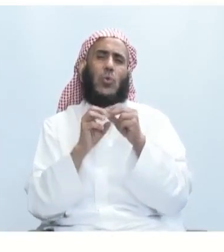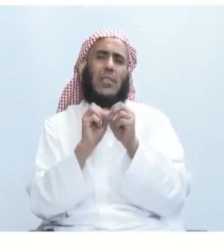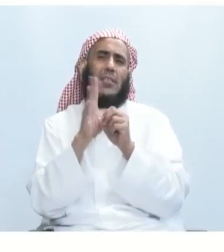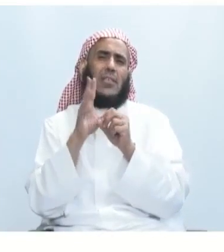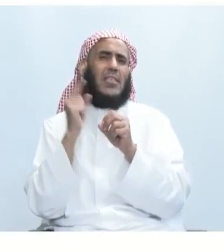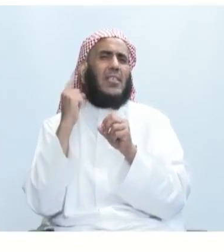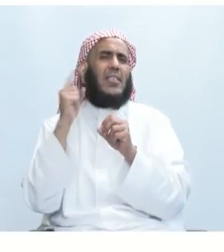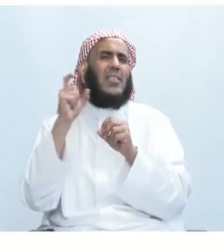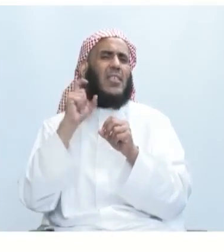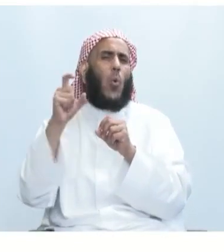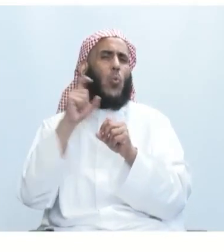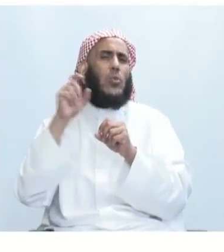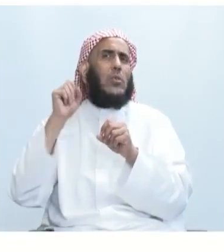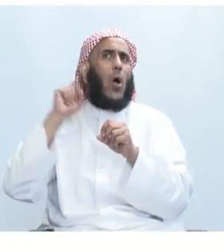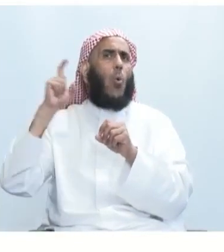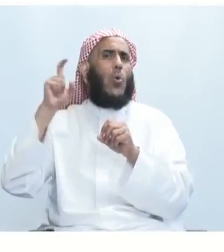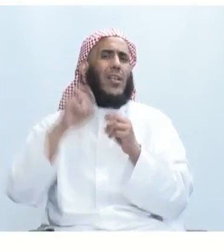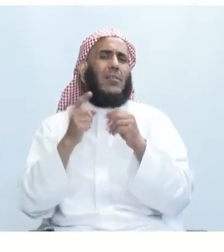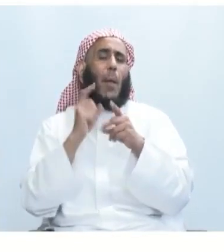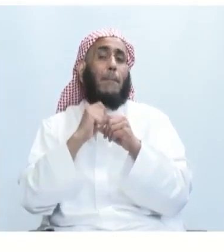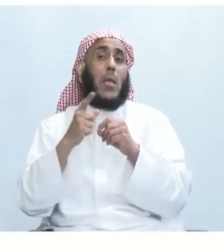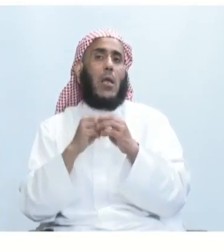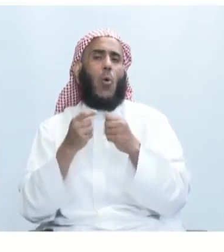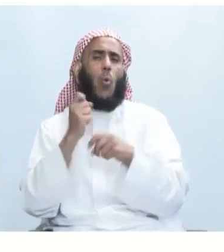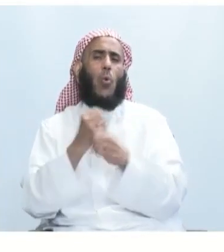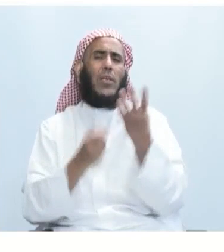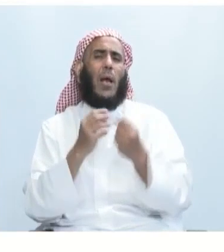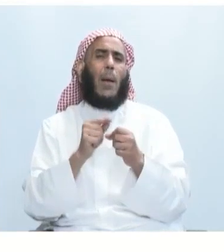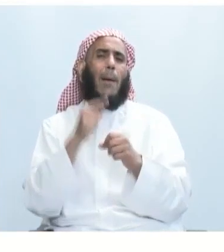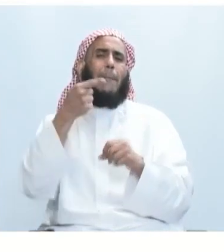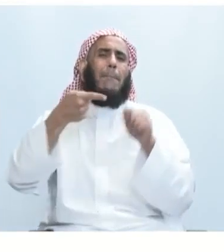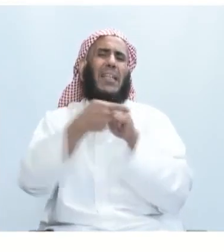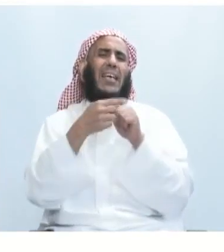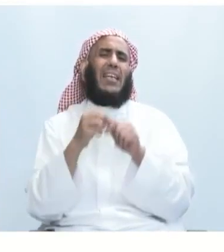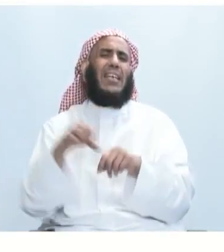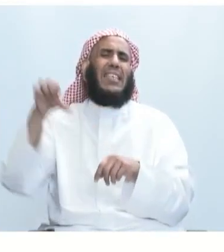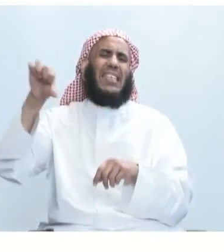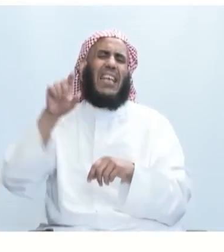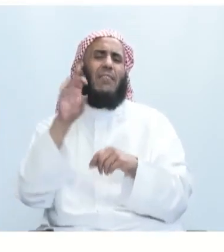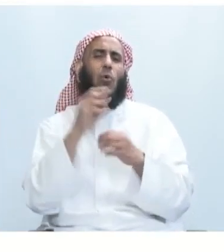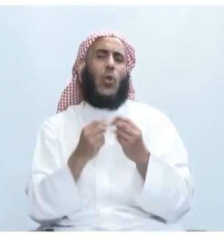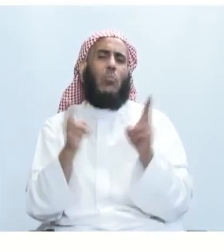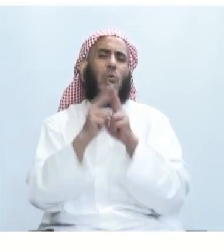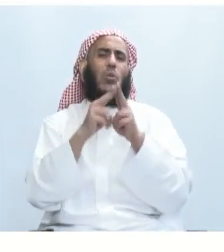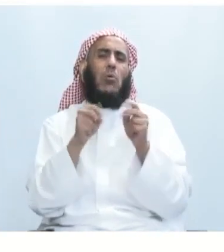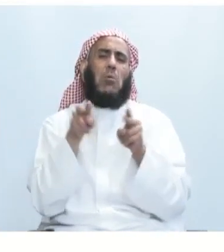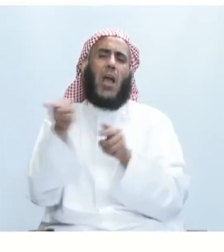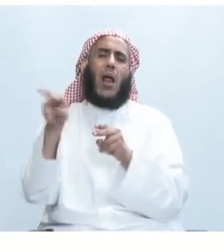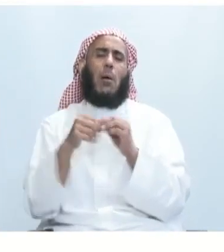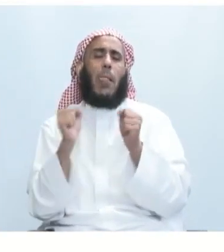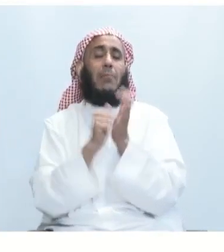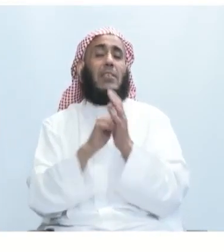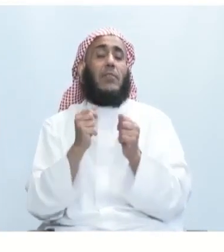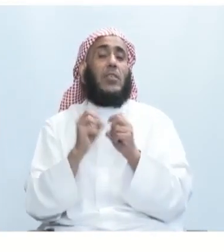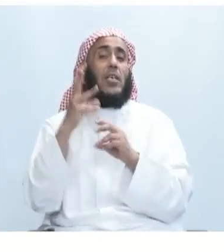صوتا منبها مرتفعا يعمل جهاز انذار الحريق من خلال بطاريه 9 فولت او من خلاله مزود الكهرباء المنزلي فكره عمل